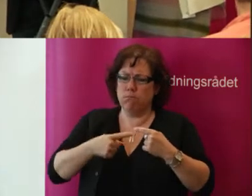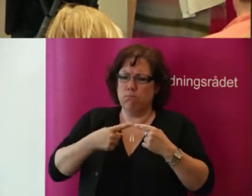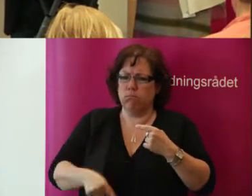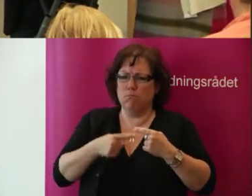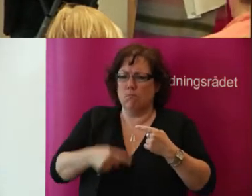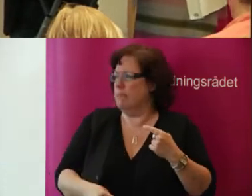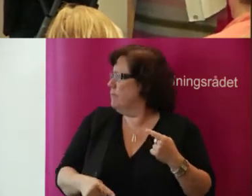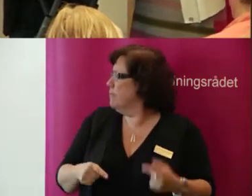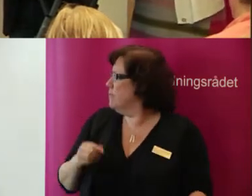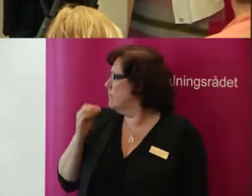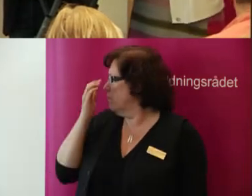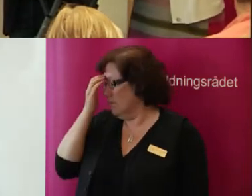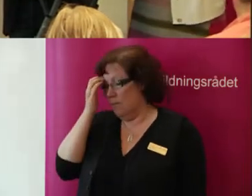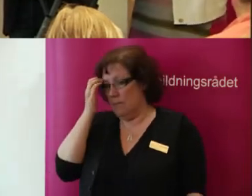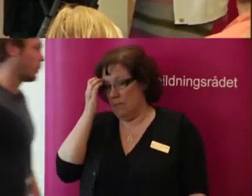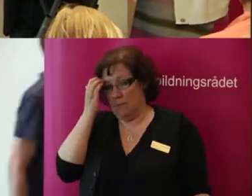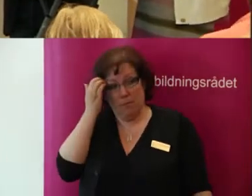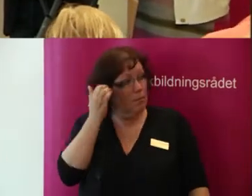här.